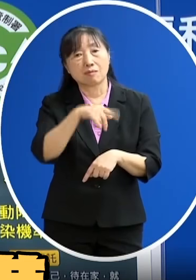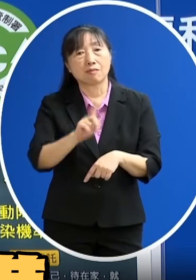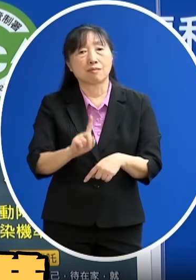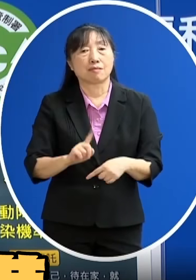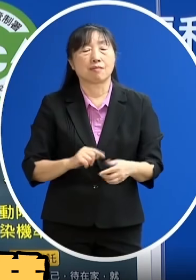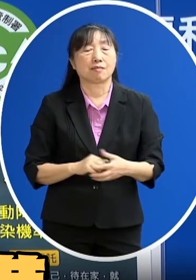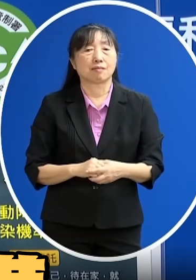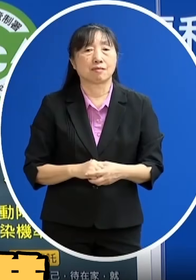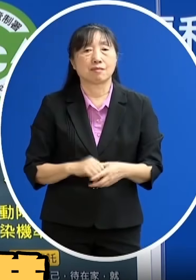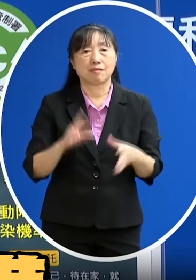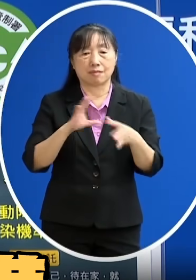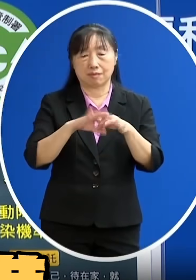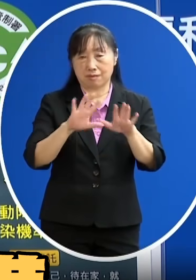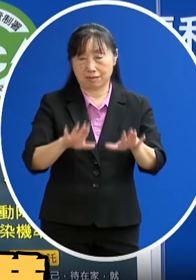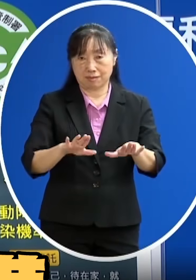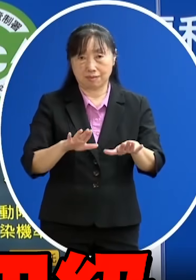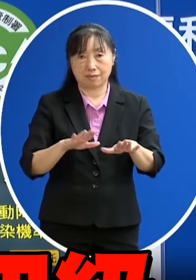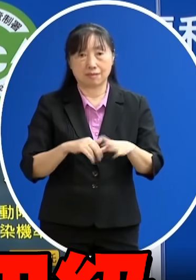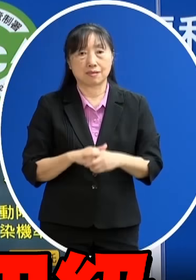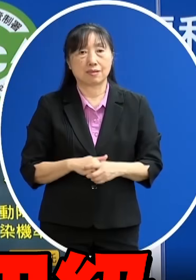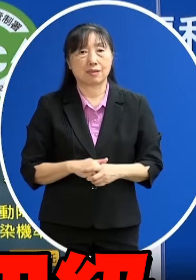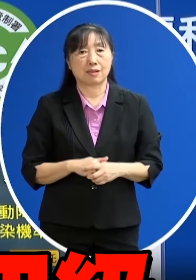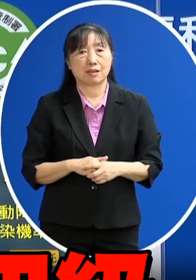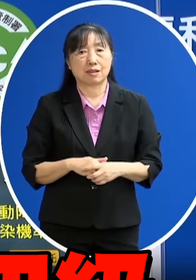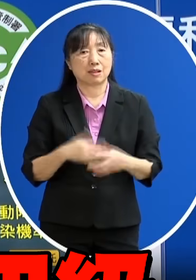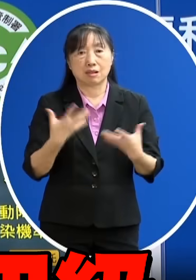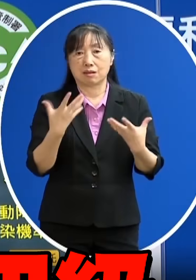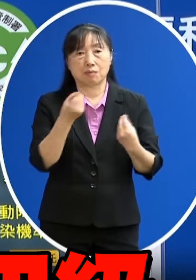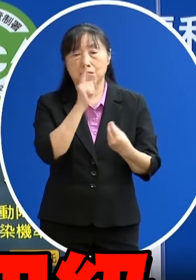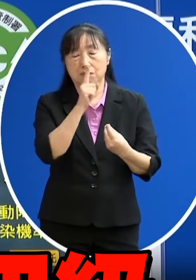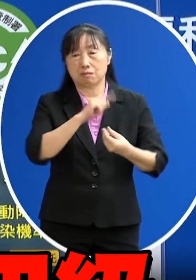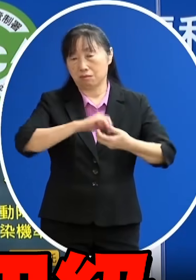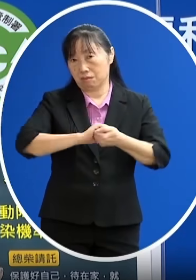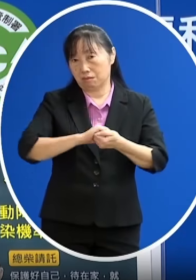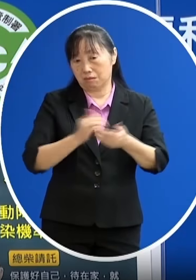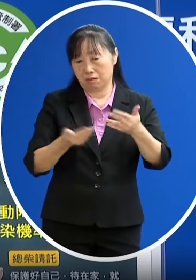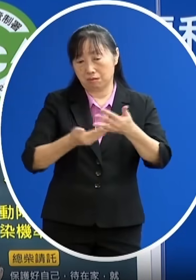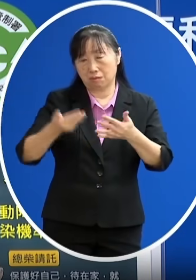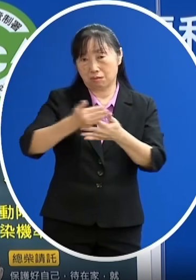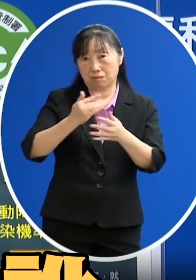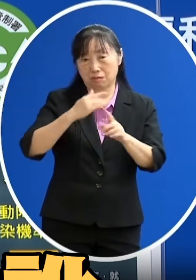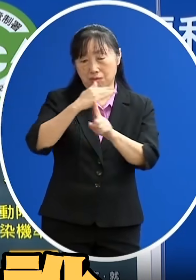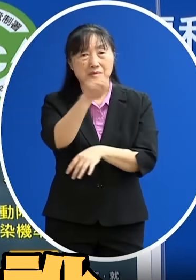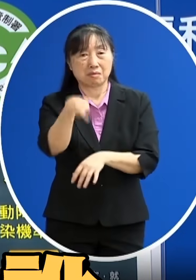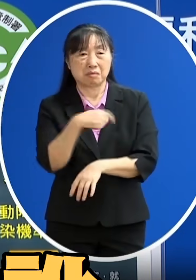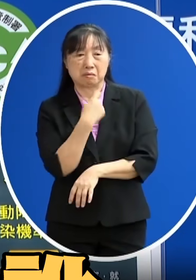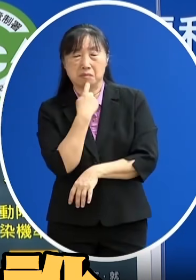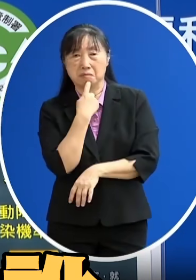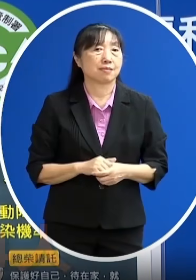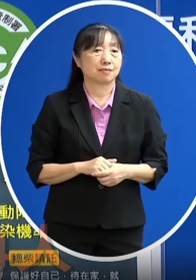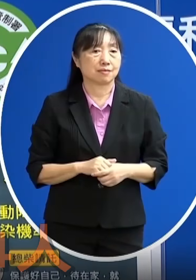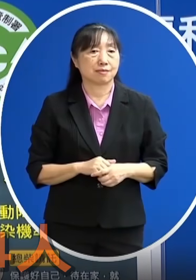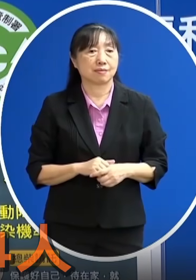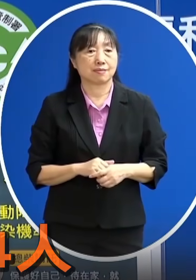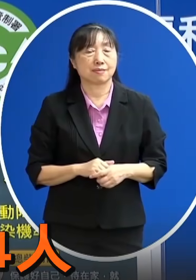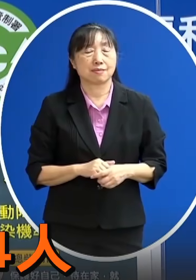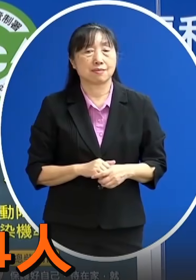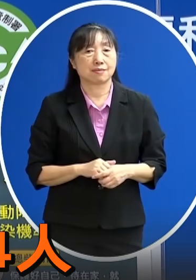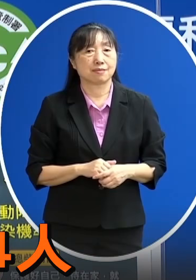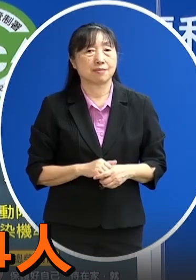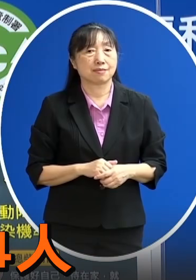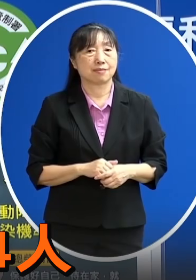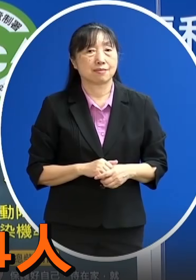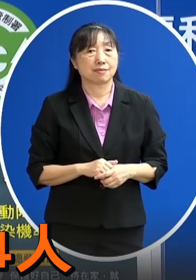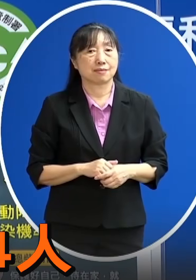的，好，所以目前来讲，好，绝对没有要到四级，好，所以请大家也不要以讹传讹，好，再